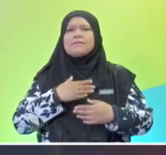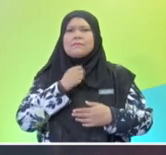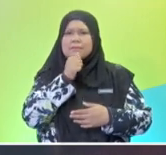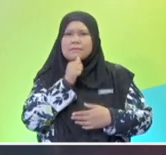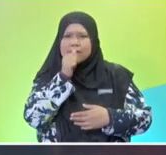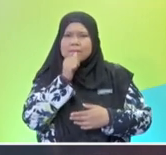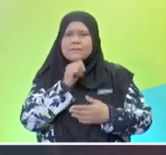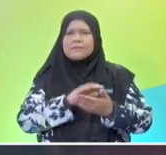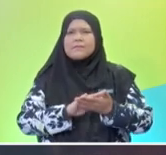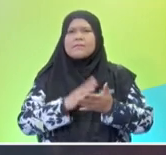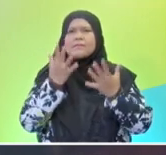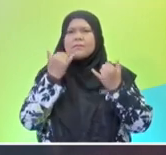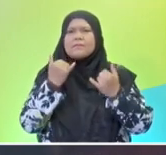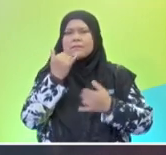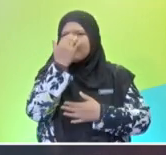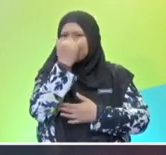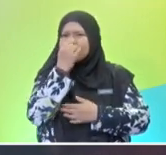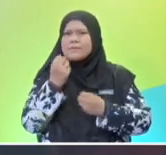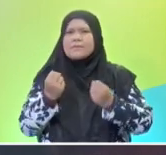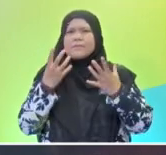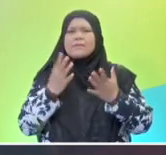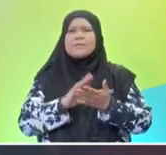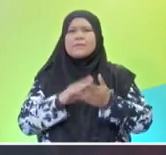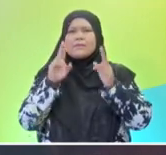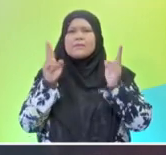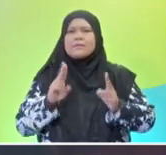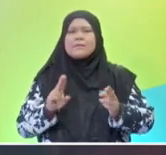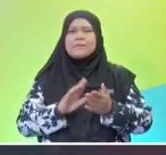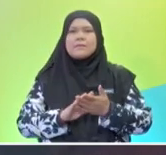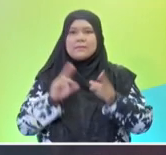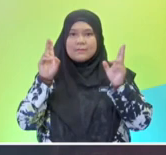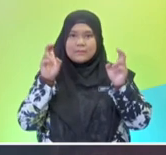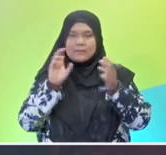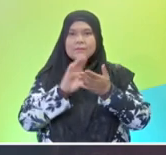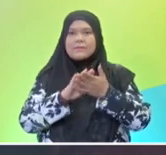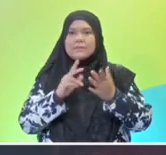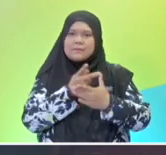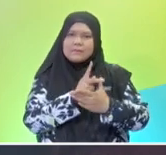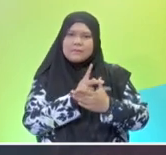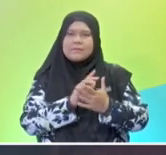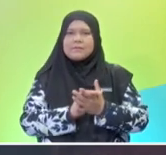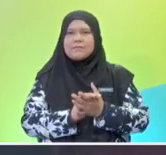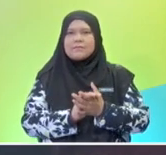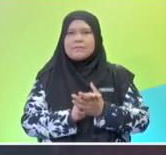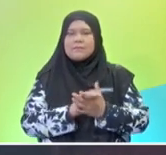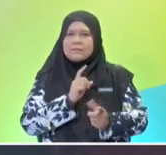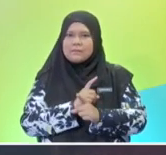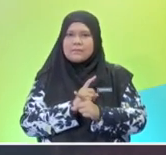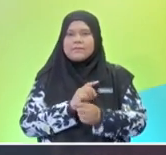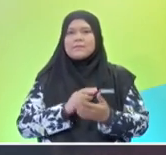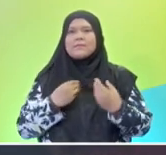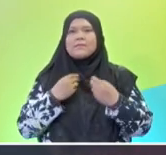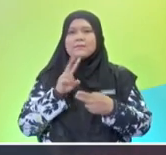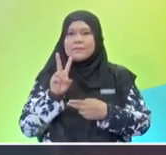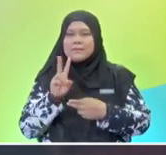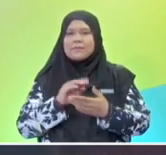banyak hiasan ni, ya? Mesti ada topik yang cikgu nak kongsi kan? Ya, yeah, betul. Tetapi kan cikgu sebenarnya bukan kita berdua saja.